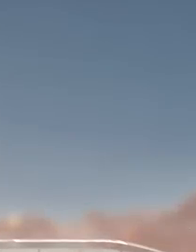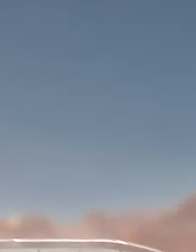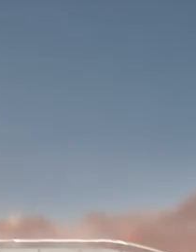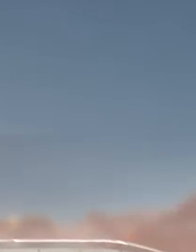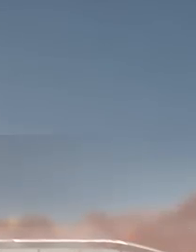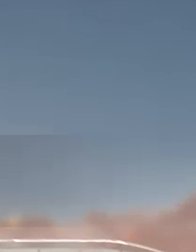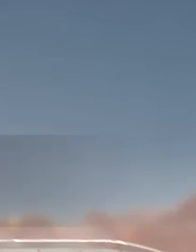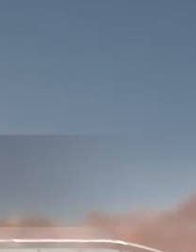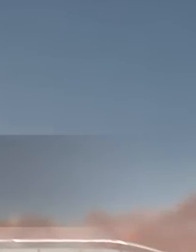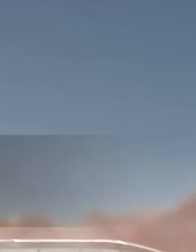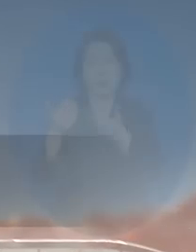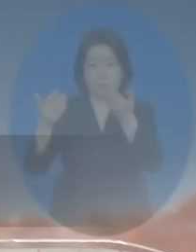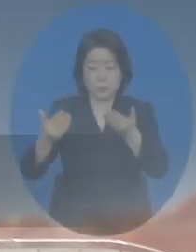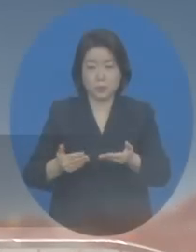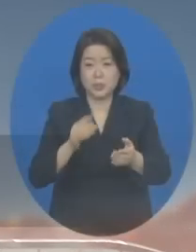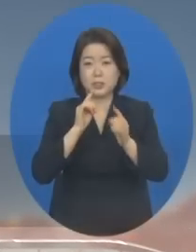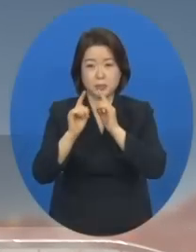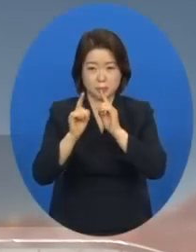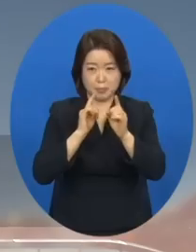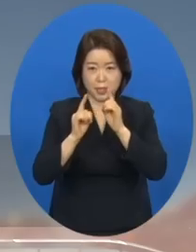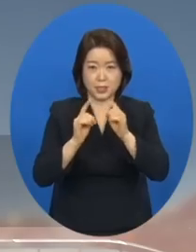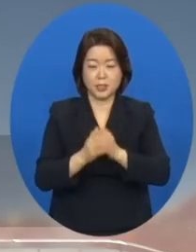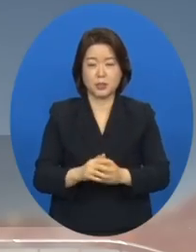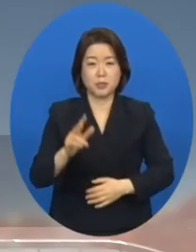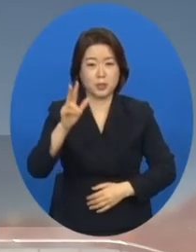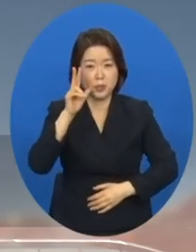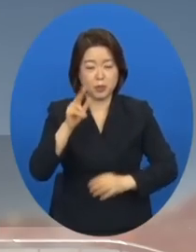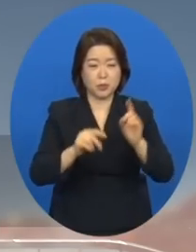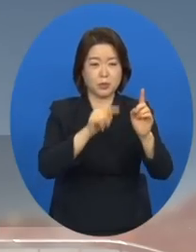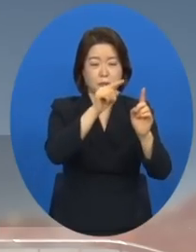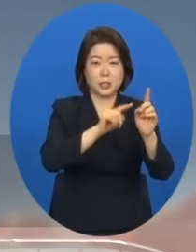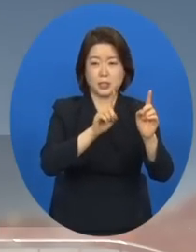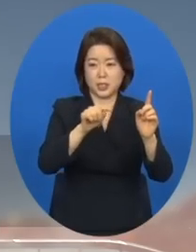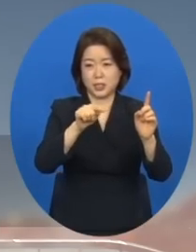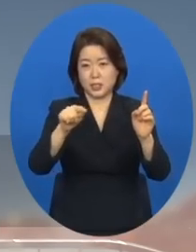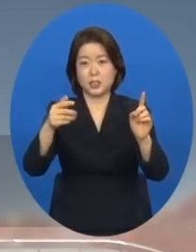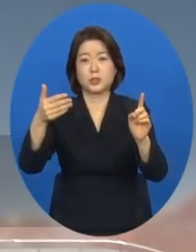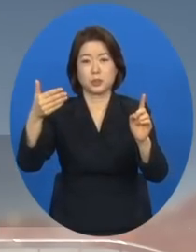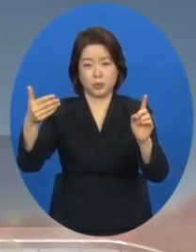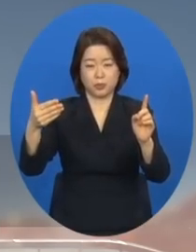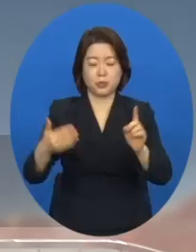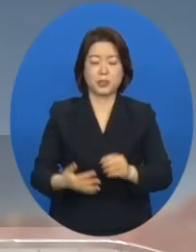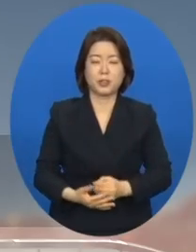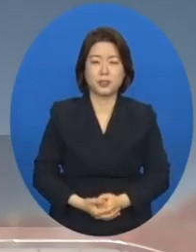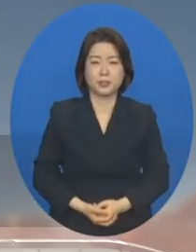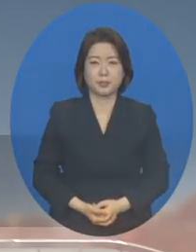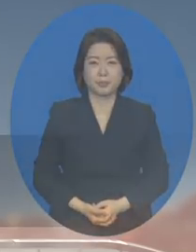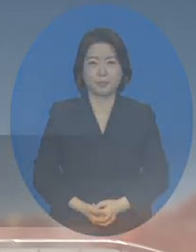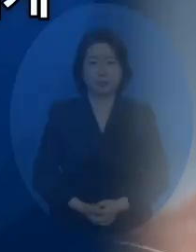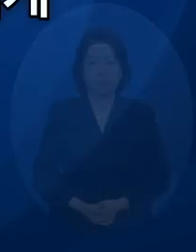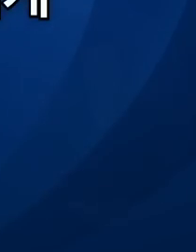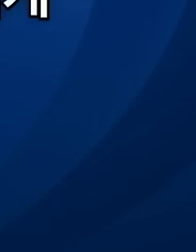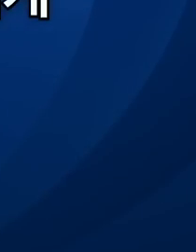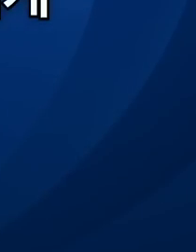오늘 하나님께서 우리에게 주시는 말씀은 여호수아서 1장 1절에서 9절 말씀입니다